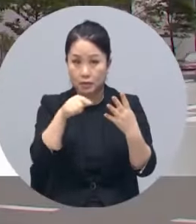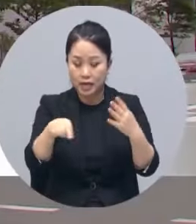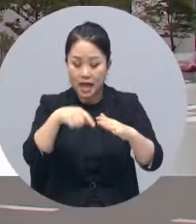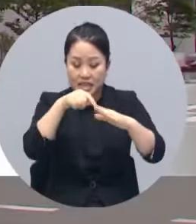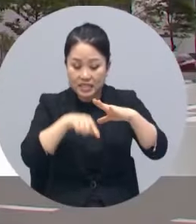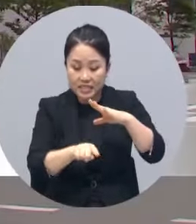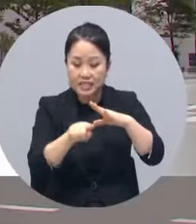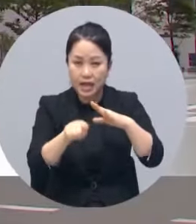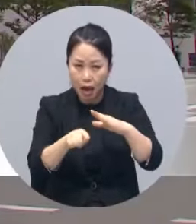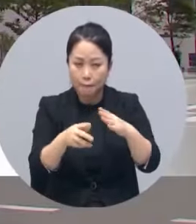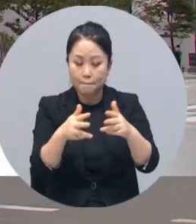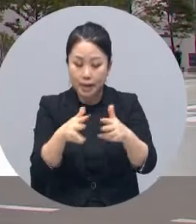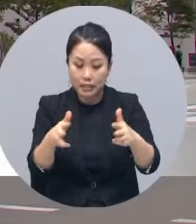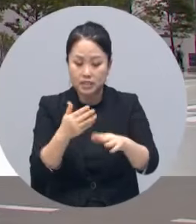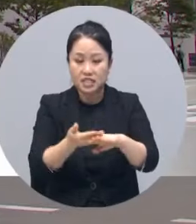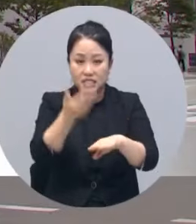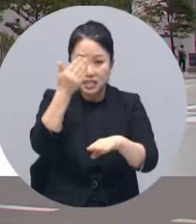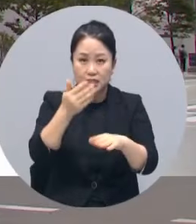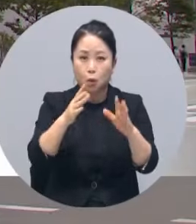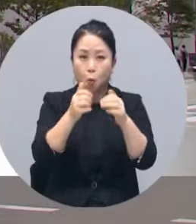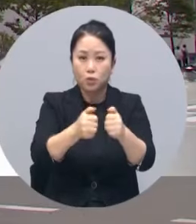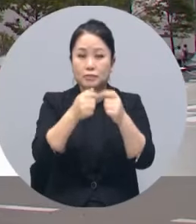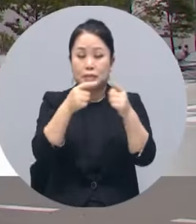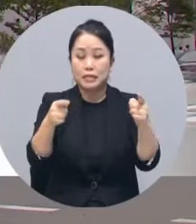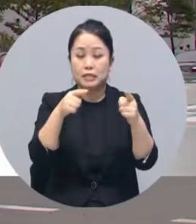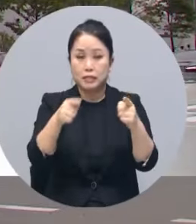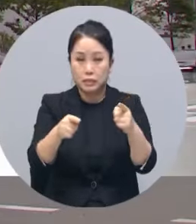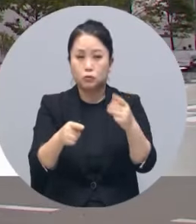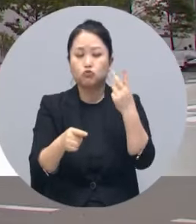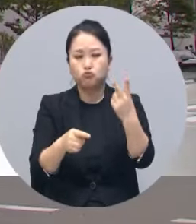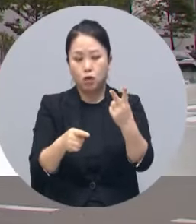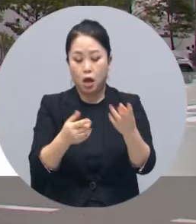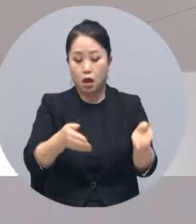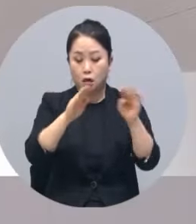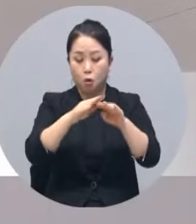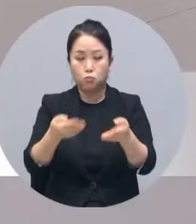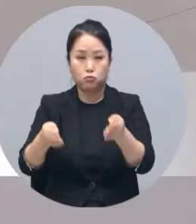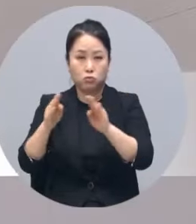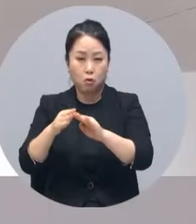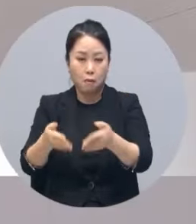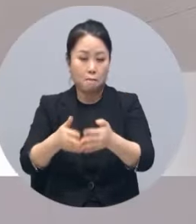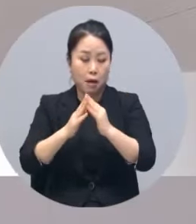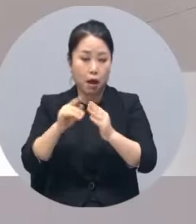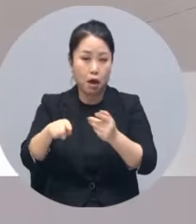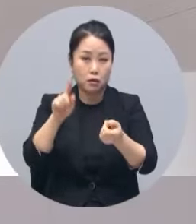최고 51층 높이 건물 2개동 건축과 관련해 재난안전 관련 구조